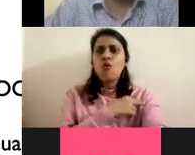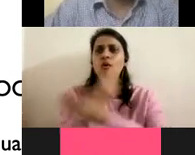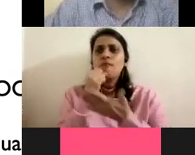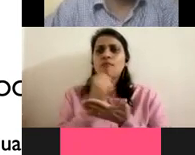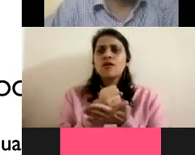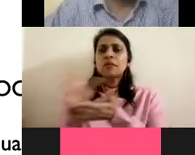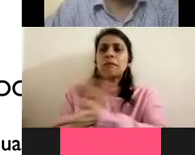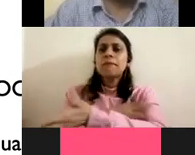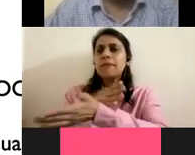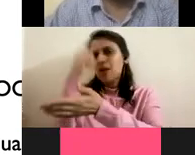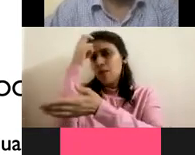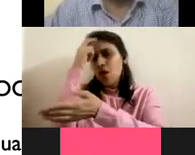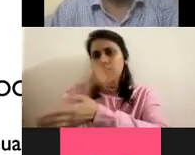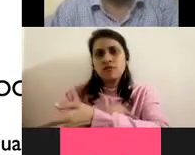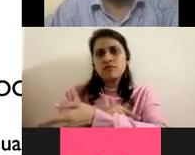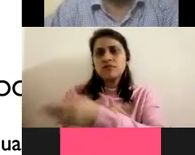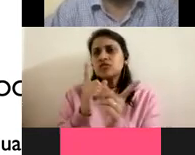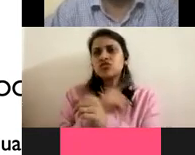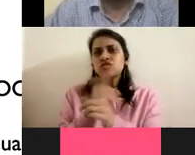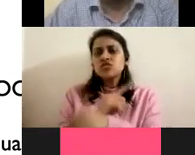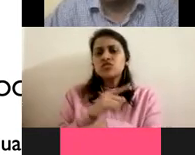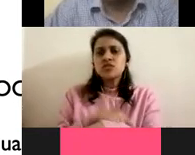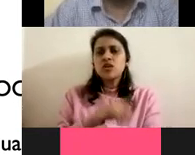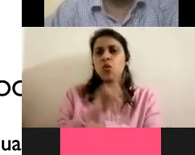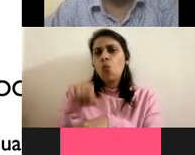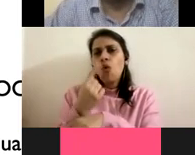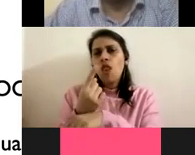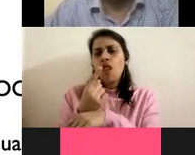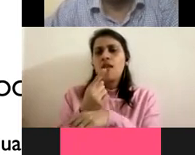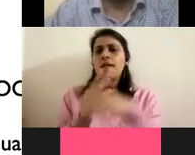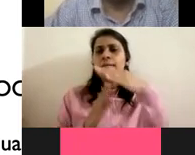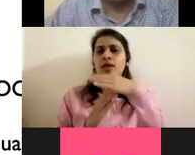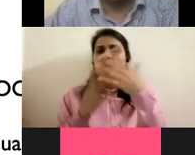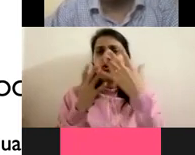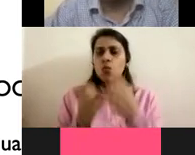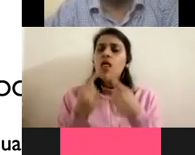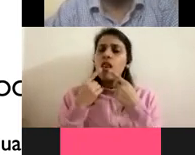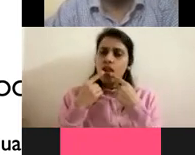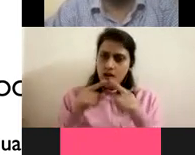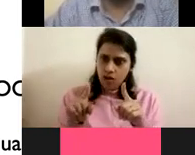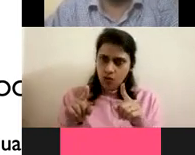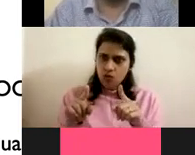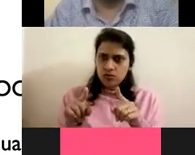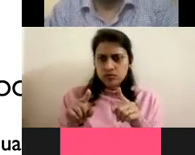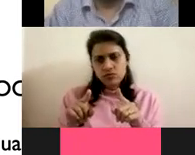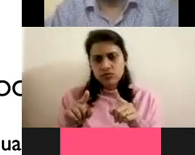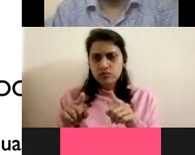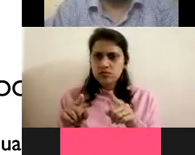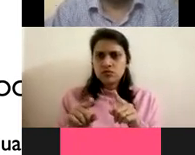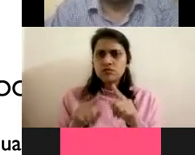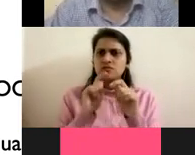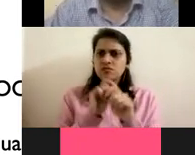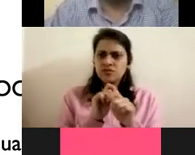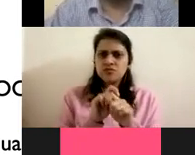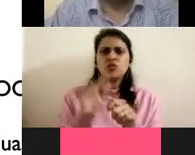एक्चुअल कैजुअल लीव एंड अदर वर्क दे वुड नॉट गेट. सो अलोइंग दैट फ्लेक्सिबिलिटी यू कैन टेक अ ब्रेक बट यू कैन मेक अप बाई वर्किंग little bit